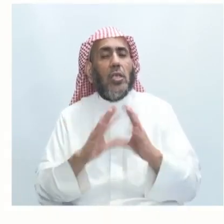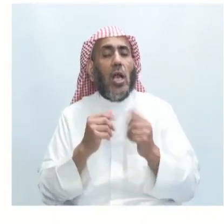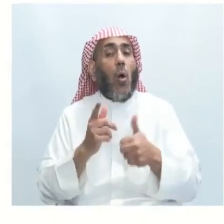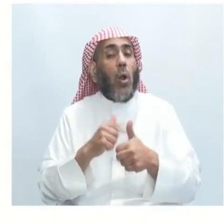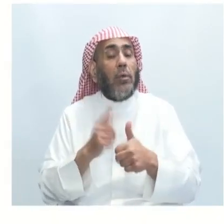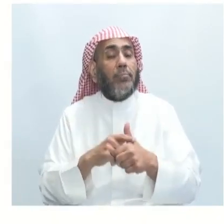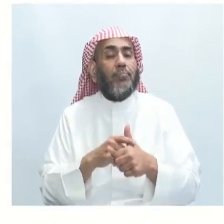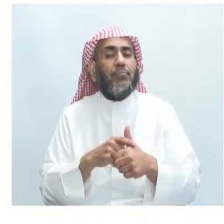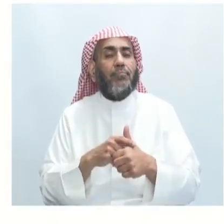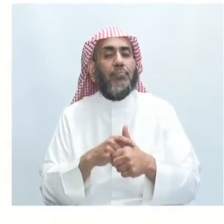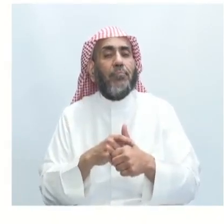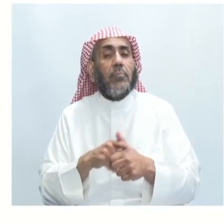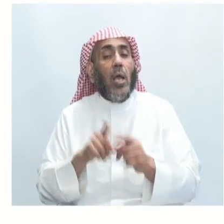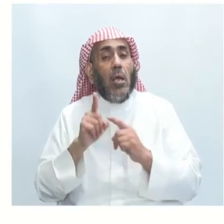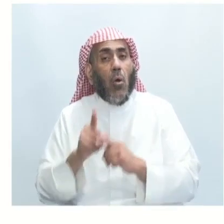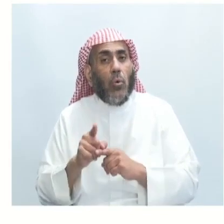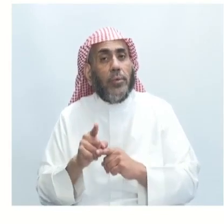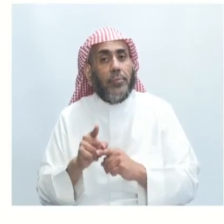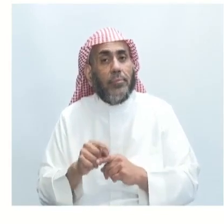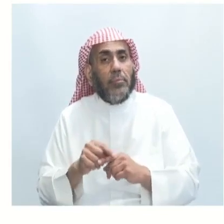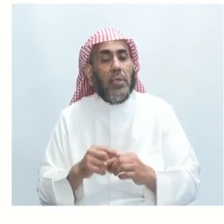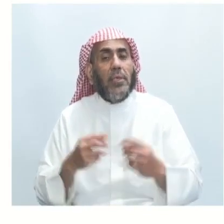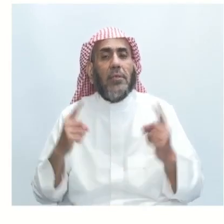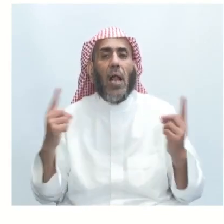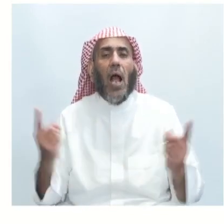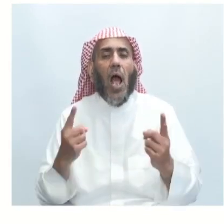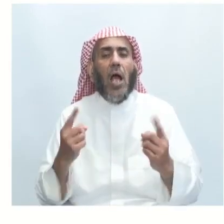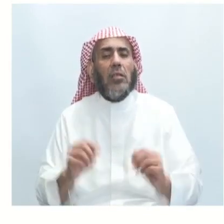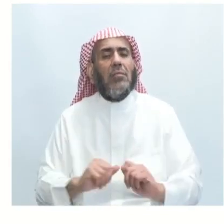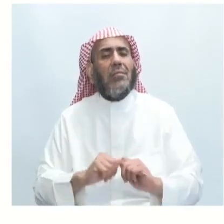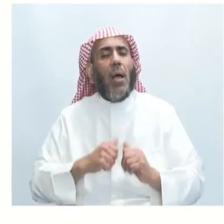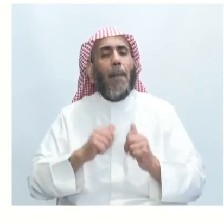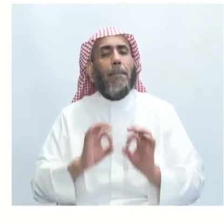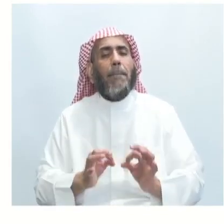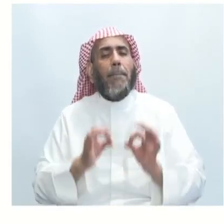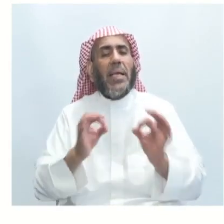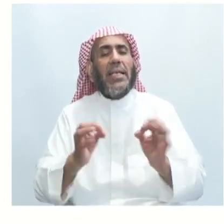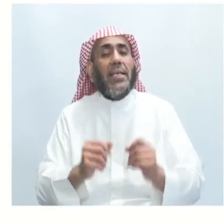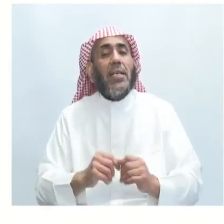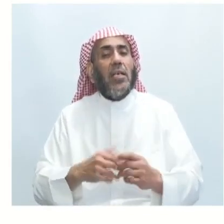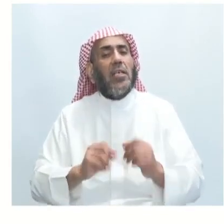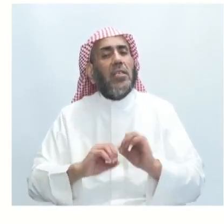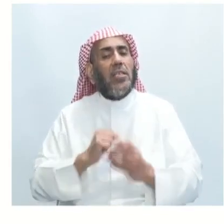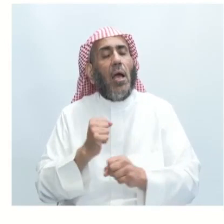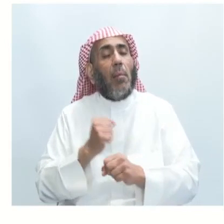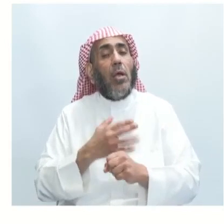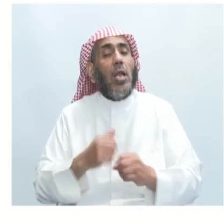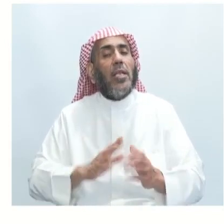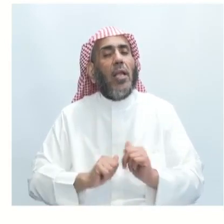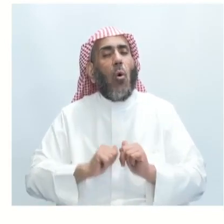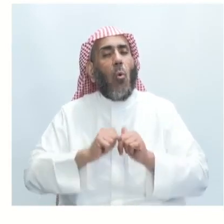هي اولا يكون تلقائي عندما يكون الاستجابه وتكون الاستجابه لدوافع